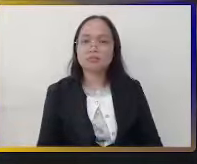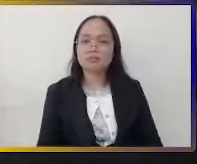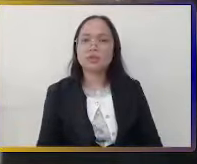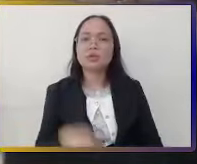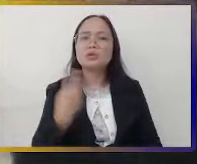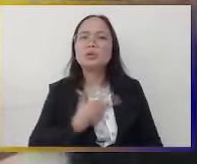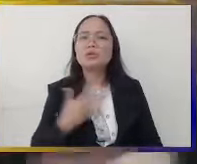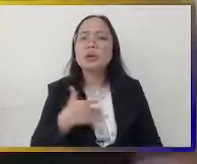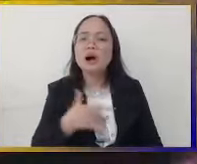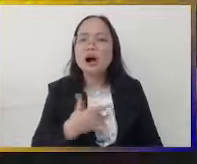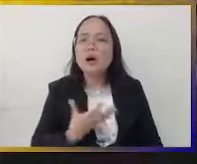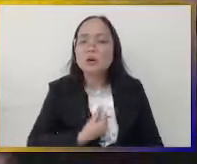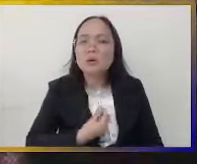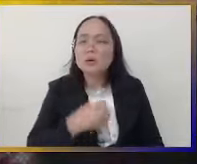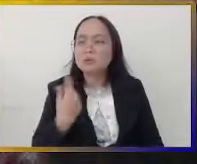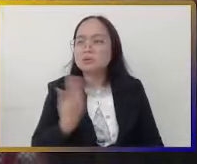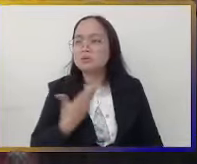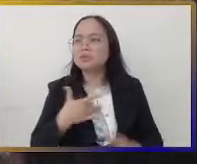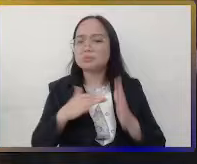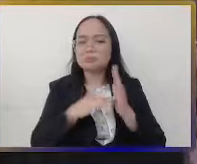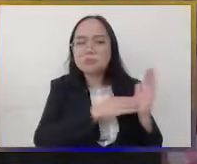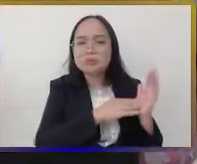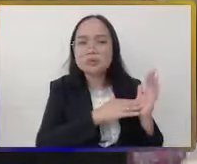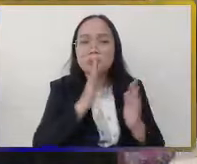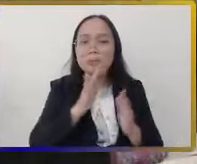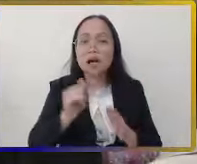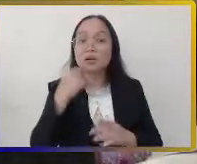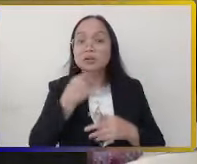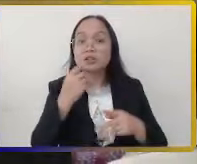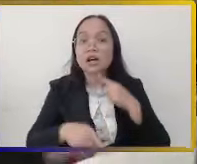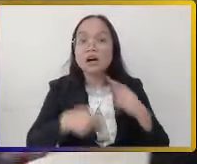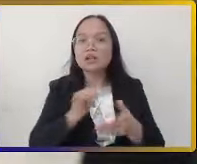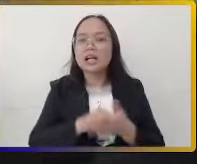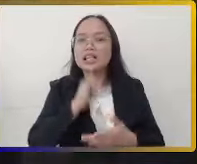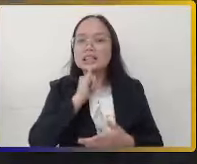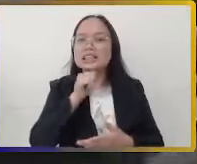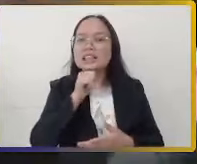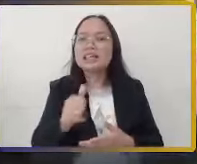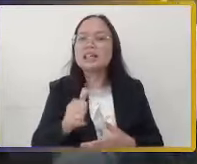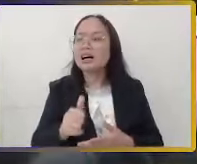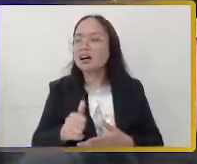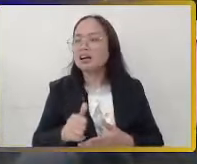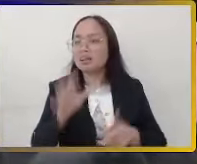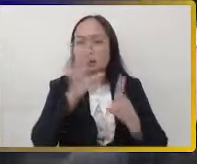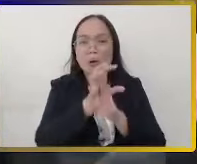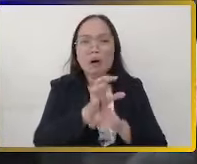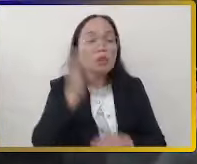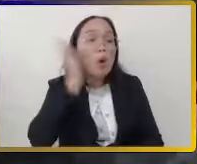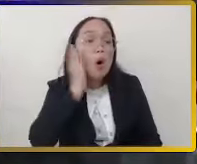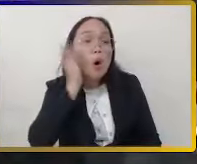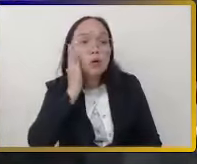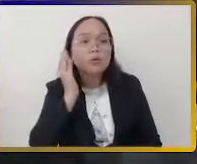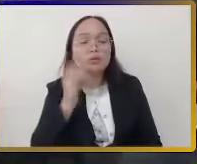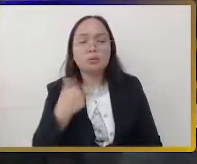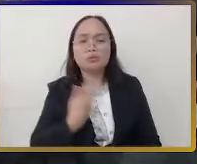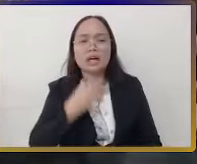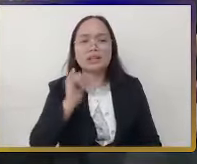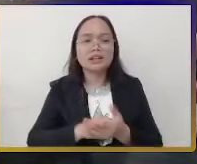Natatakot tayong kontrahin tayo ng mga taong hindi naman kilala tayo.